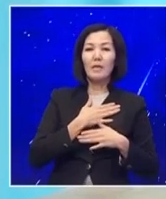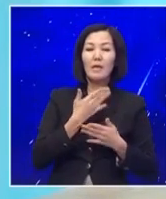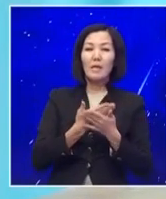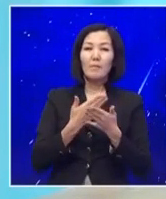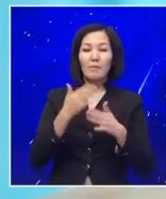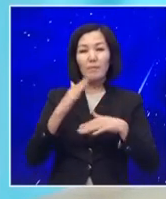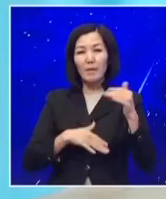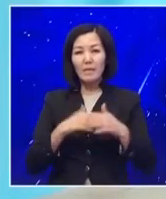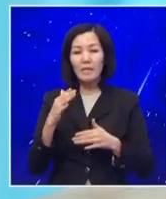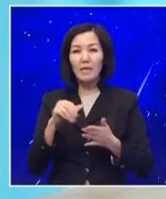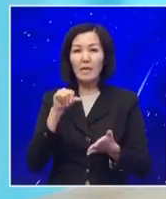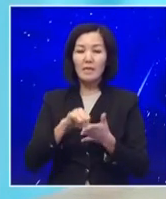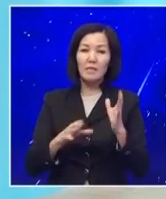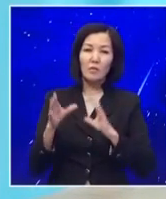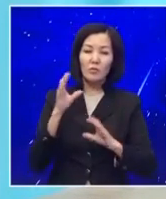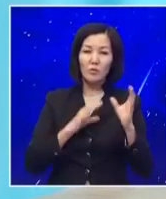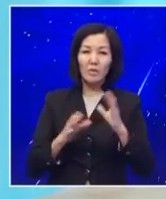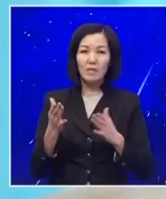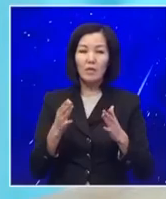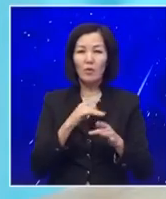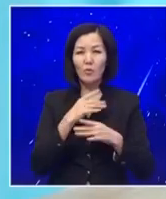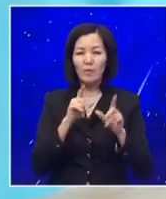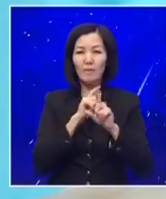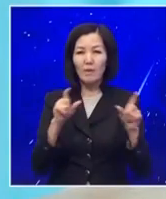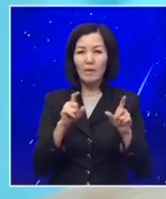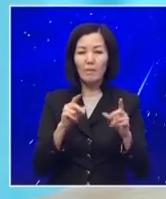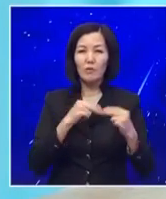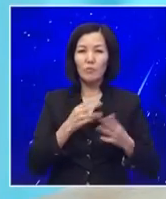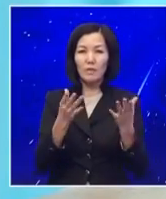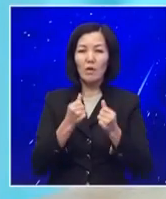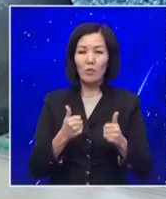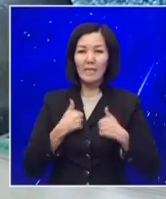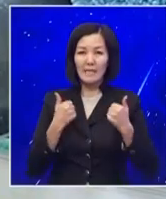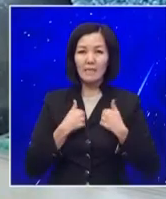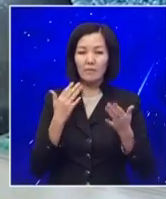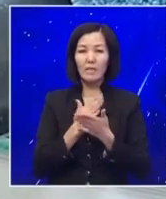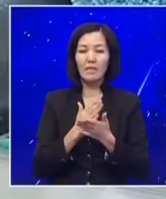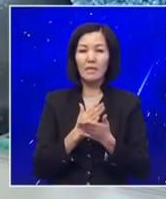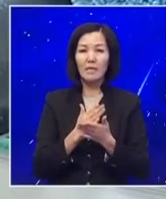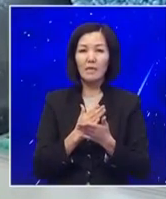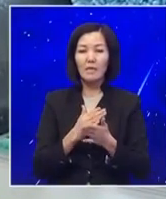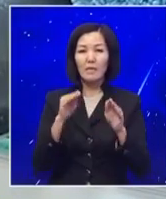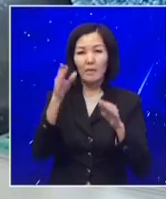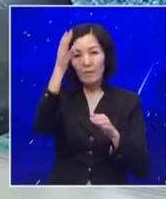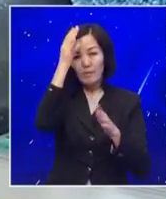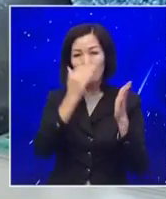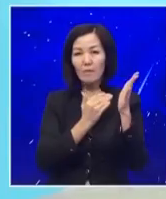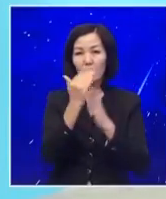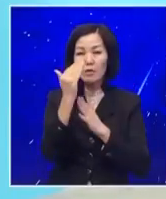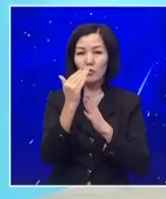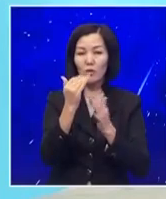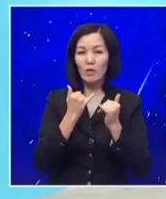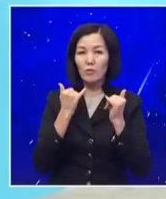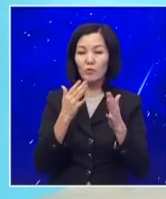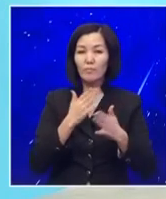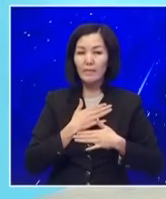студенттерді көптеген мекемелер өздеріне жұмысқа алуға тырысып жатыр. Білім деңгейін жоғарылату үшін